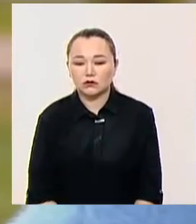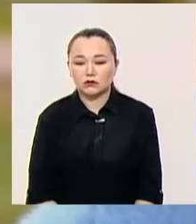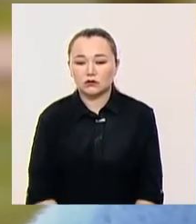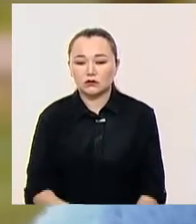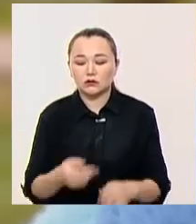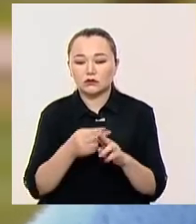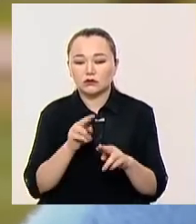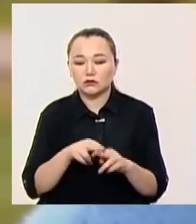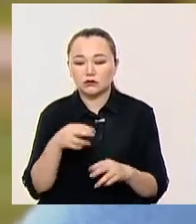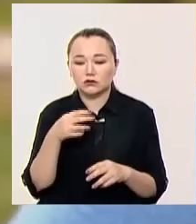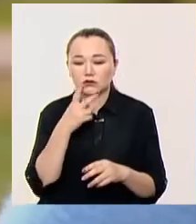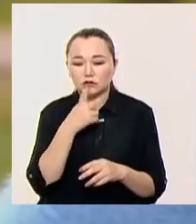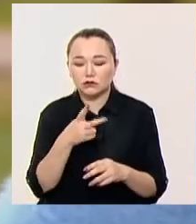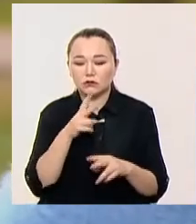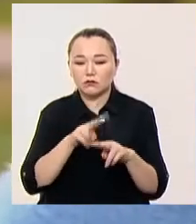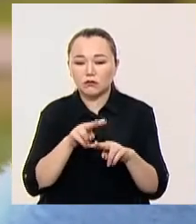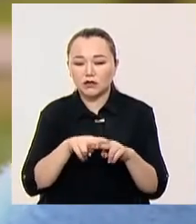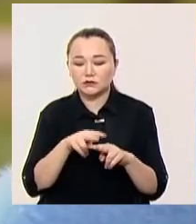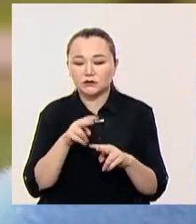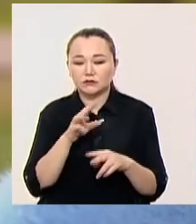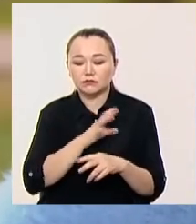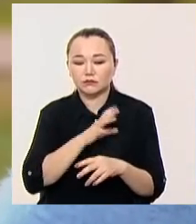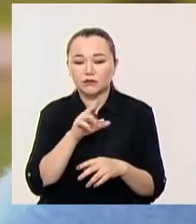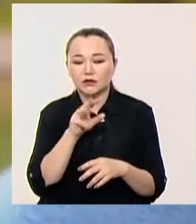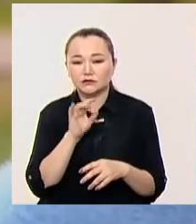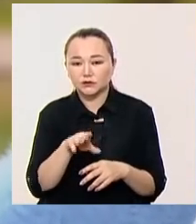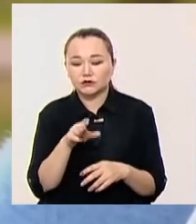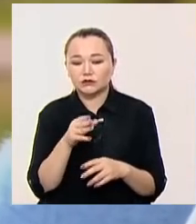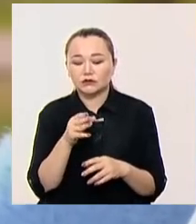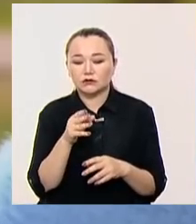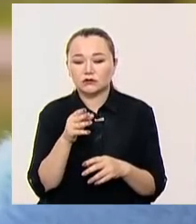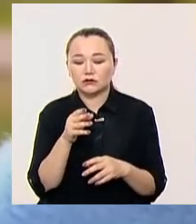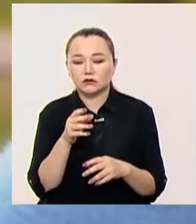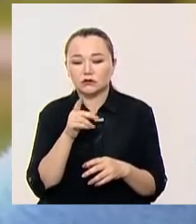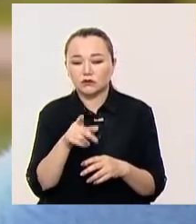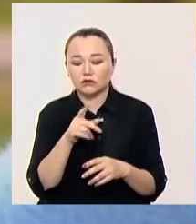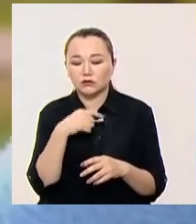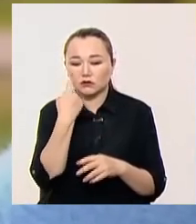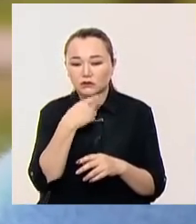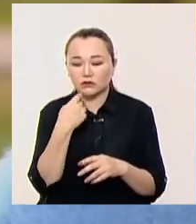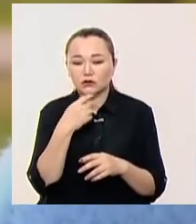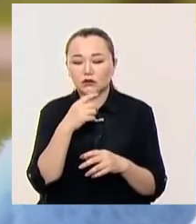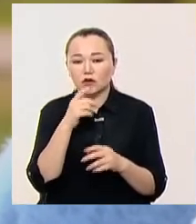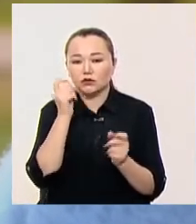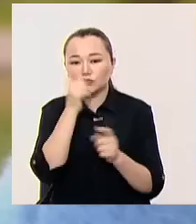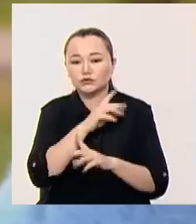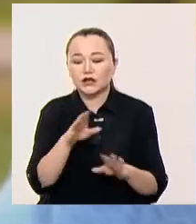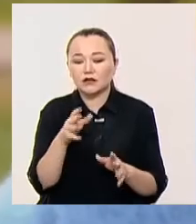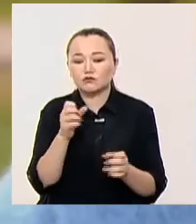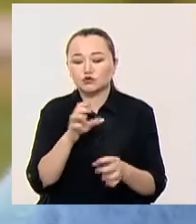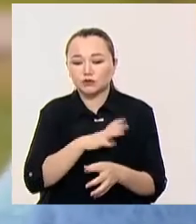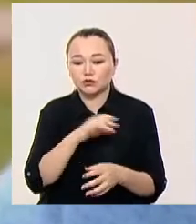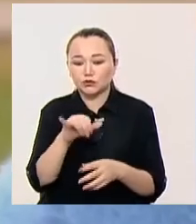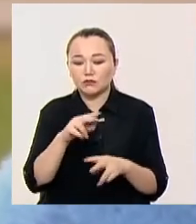Енді бұл бала, видиш, паспортымен кірген. Ол бір неопознанный болса екен. сол